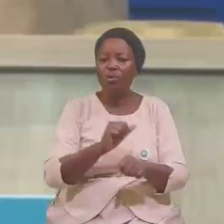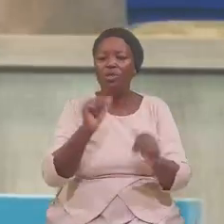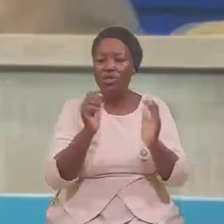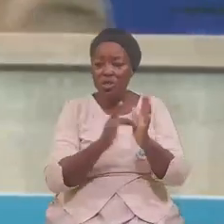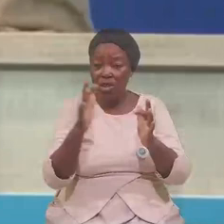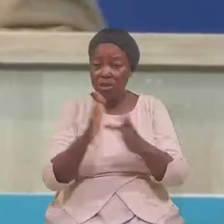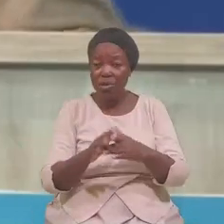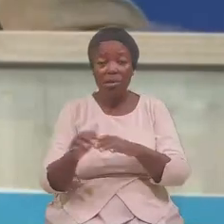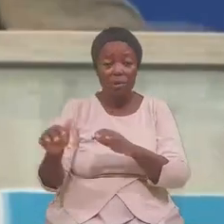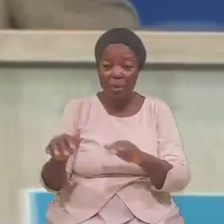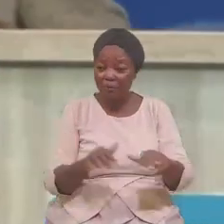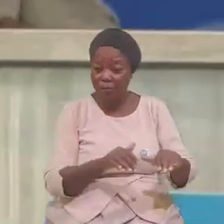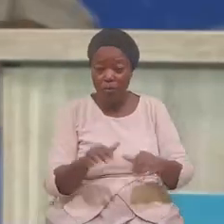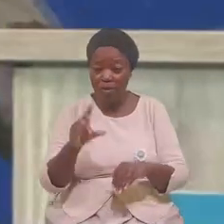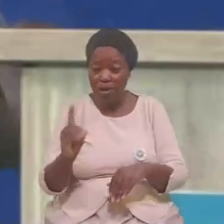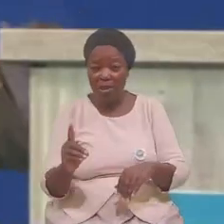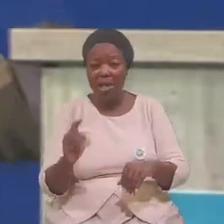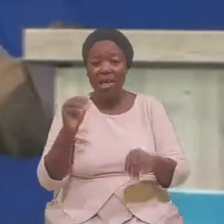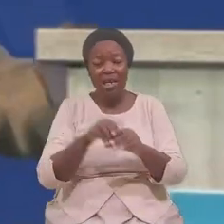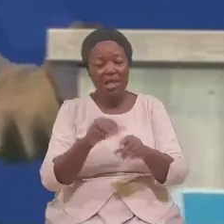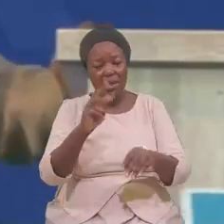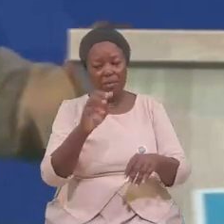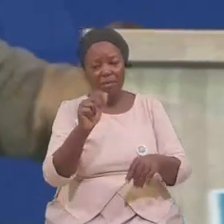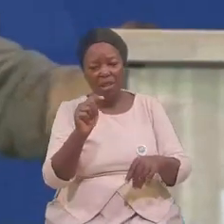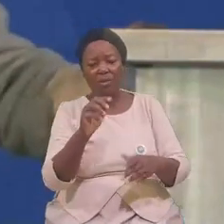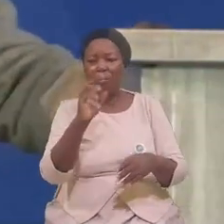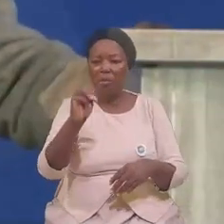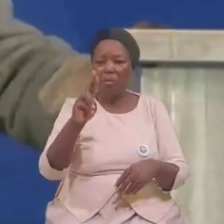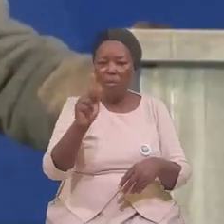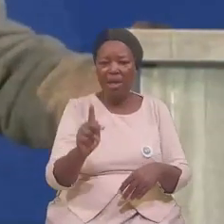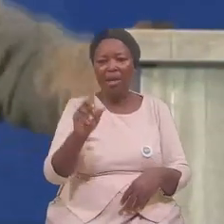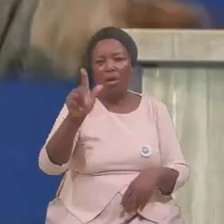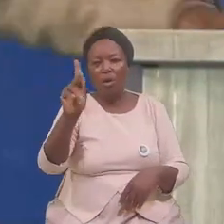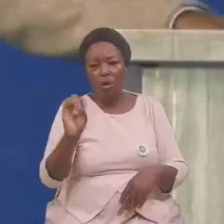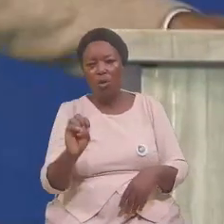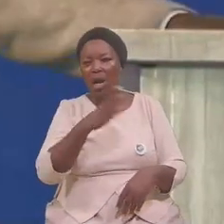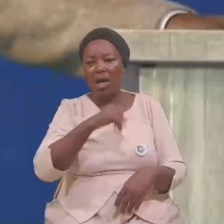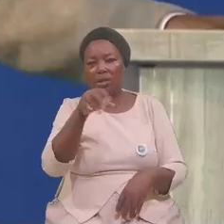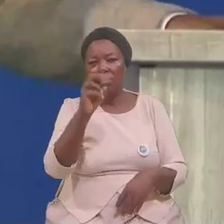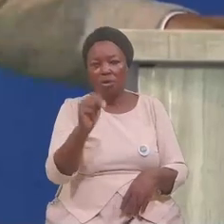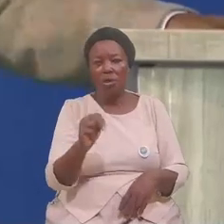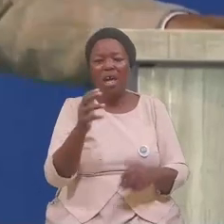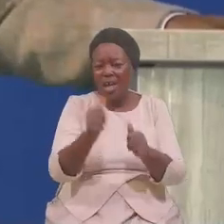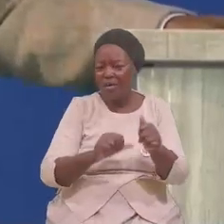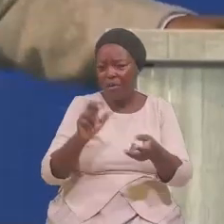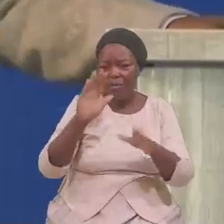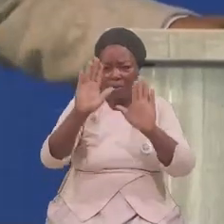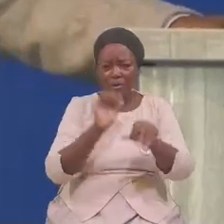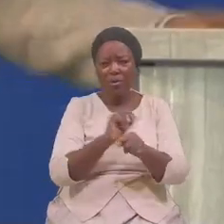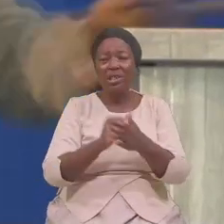accompli en Matthieu, Marc, Luc et Jean, tout miracle qu'il a accompli